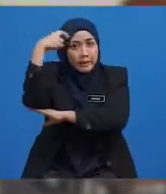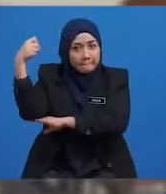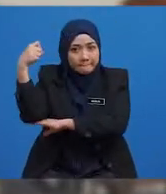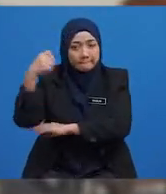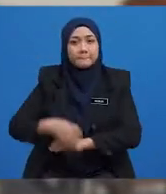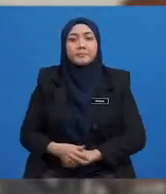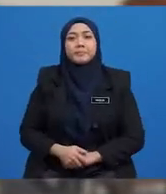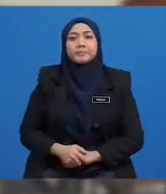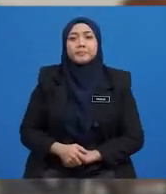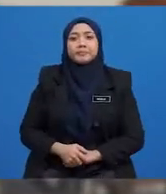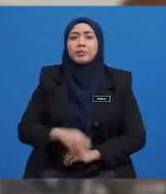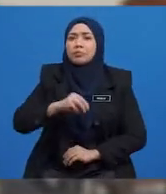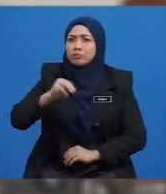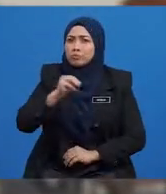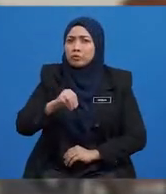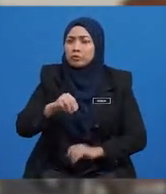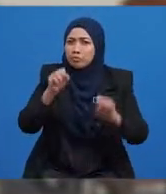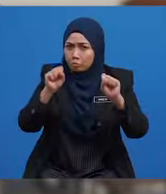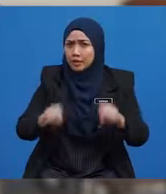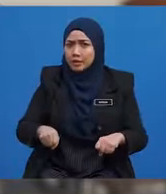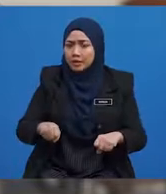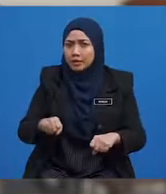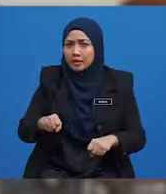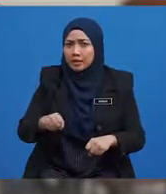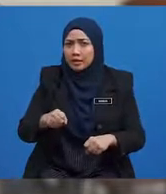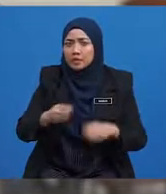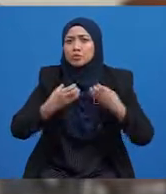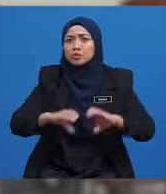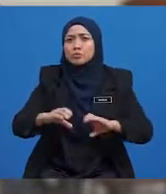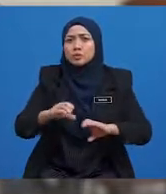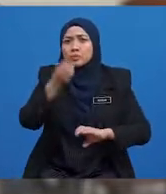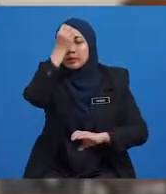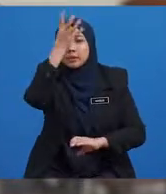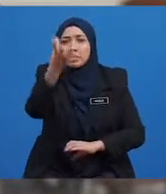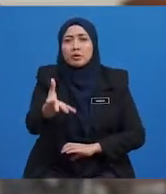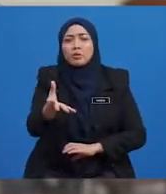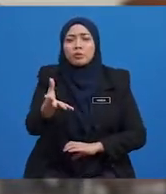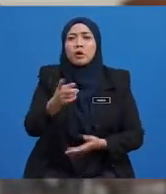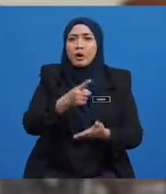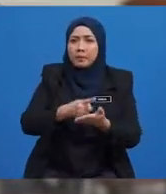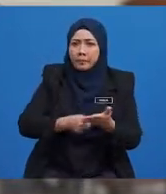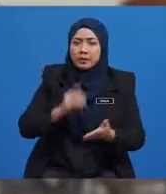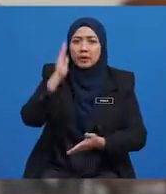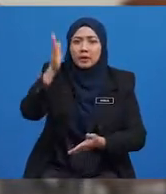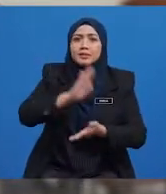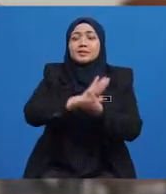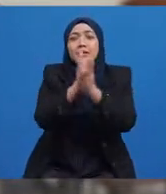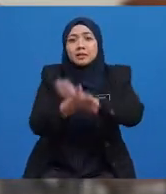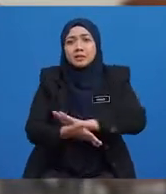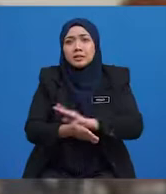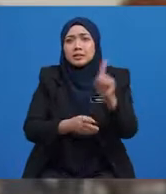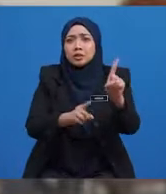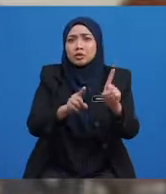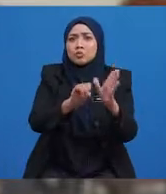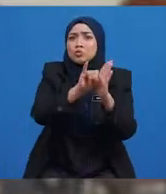Baik murid-murid, bolehkah anda meneka apa yang berlaku sejam lagi atau sejam